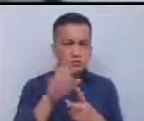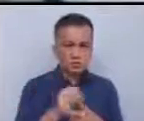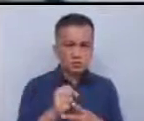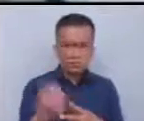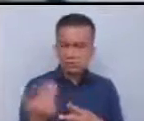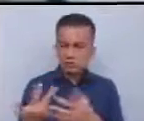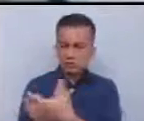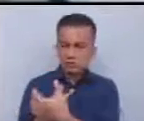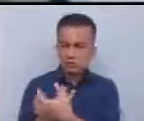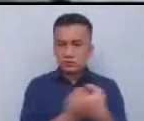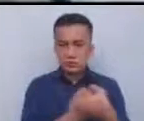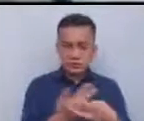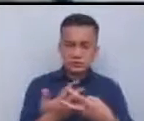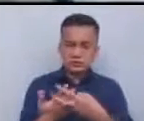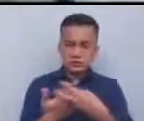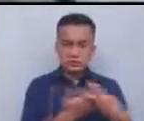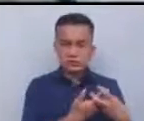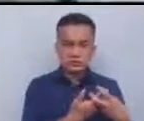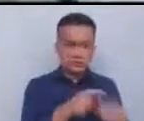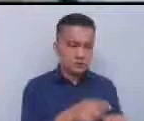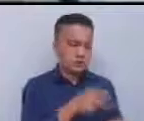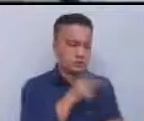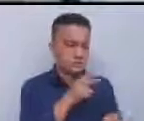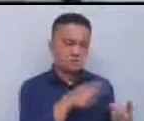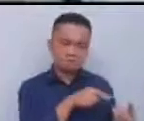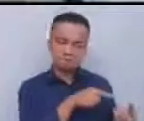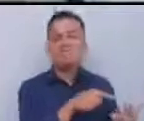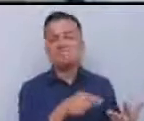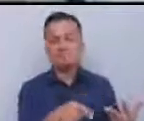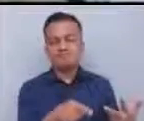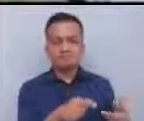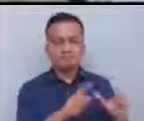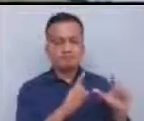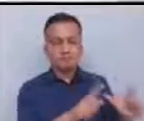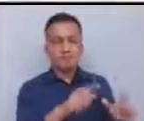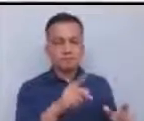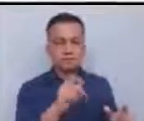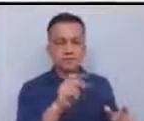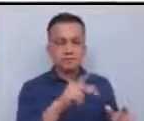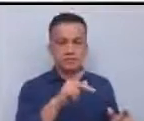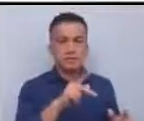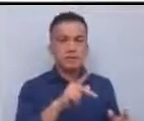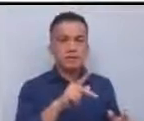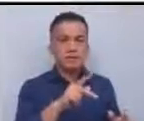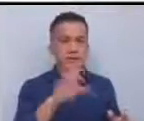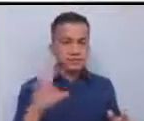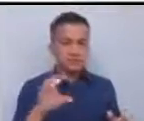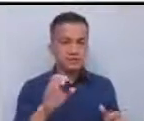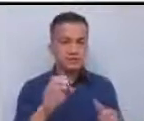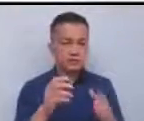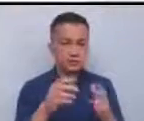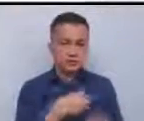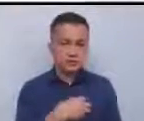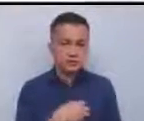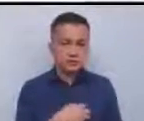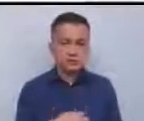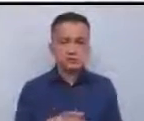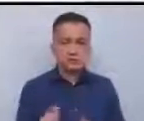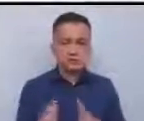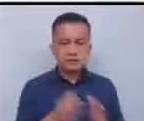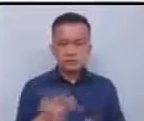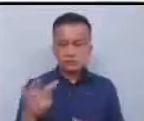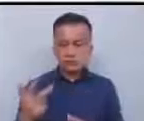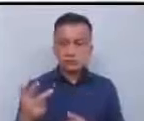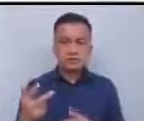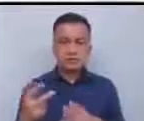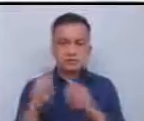na mga suspect na nakatakda ngayong sampahan ang kakulang kaso ng Pasay City Police. Tatlong drug suspect kabilang ang maintainer ng nalansag